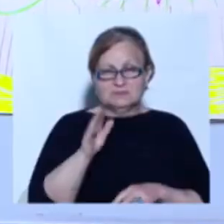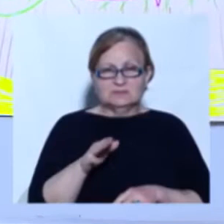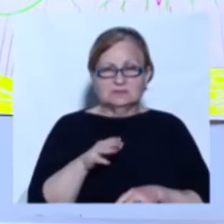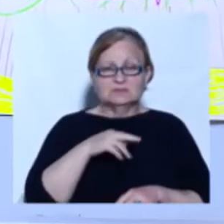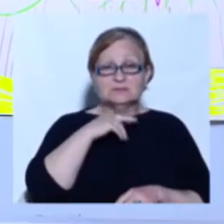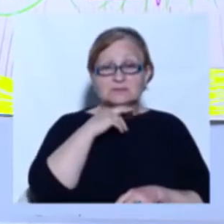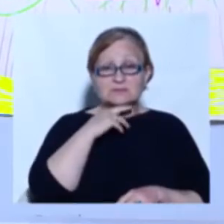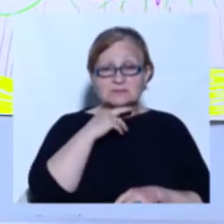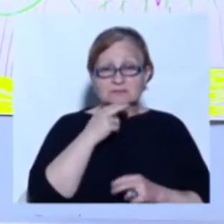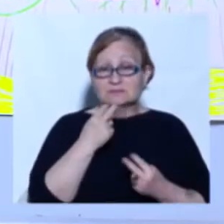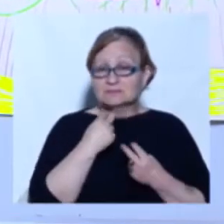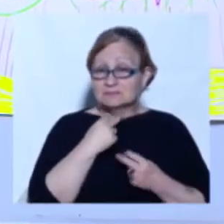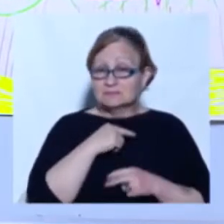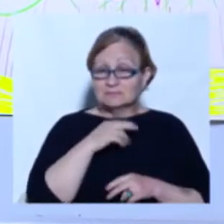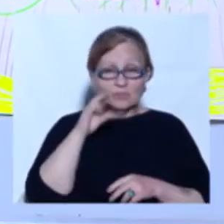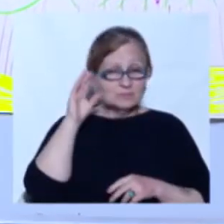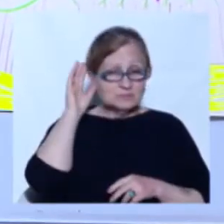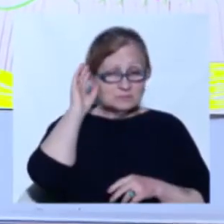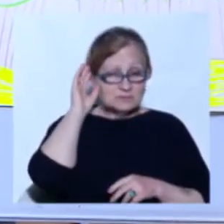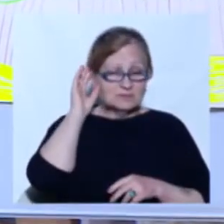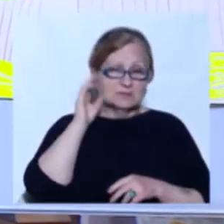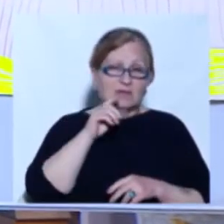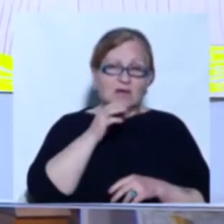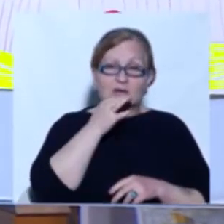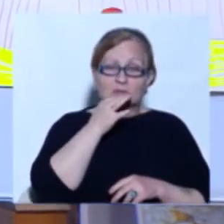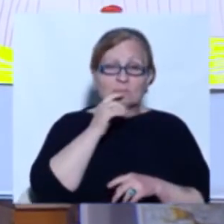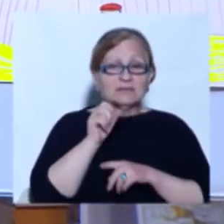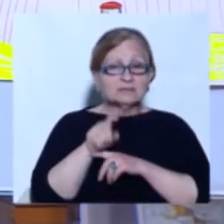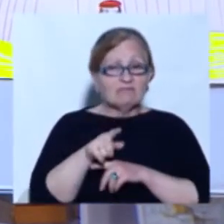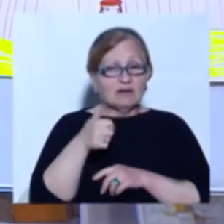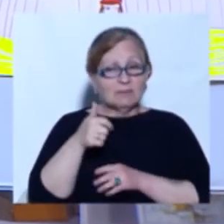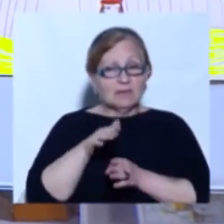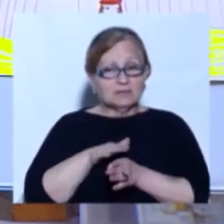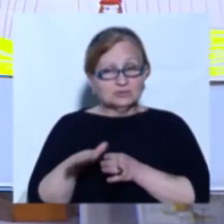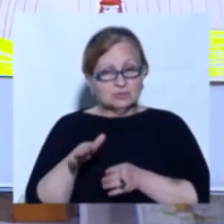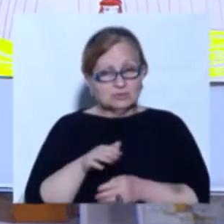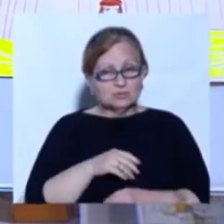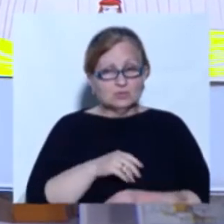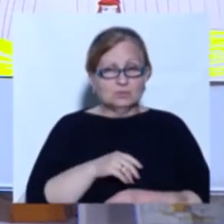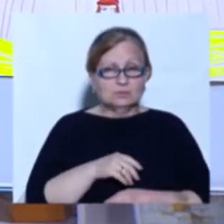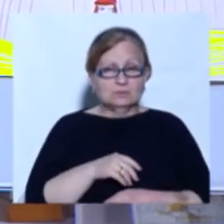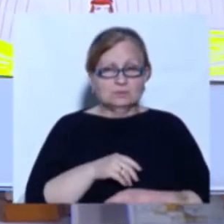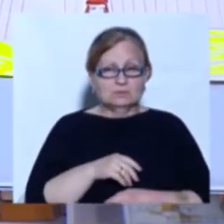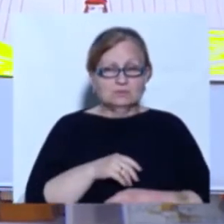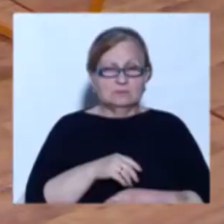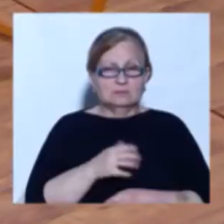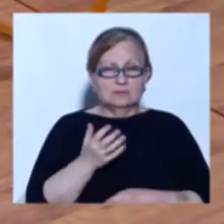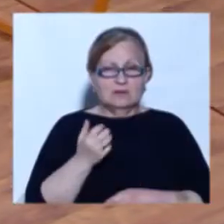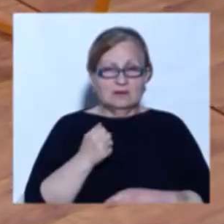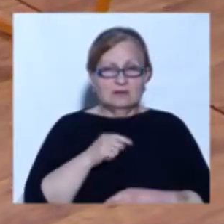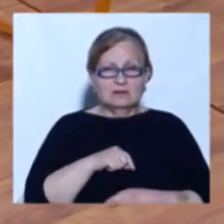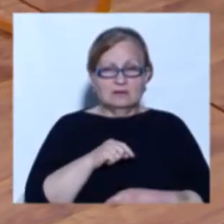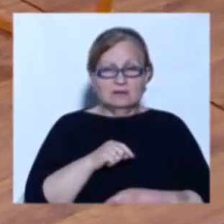დიდი ყურადღებით უნდა მისმინო, რომ თავი გაართვა დავალებას. კარგად შეასრულო. ავიღოთ კალამი